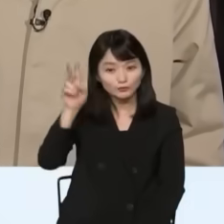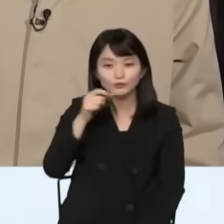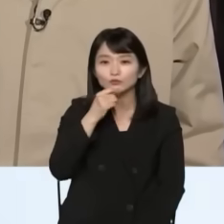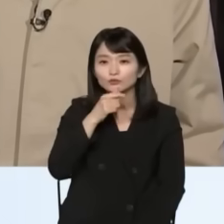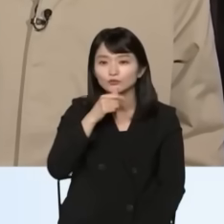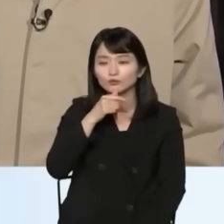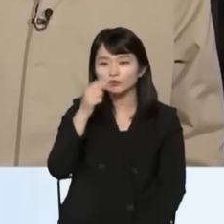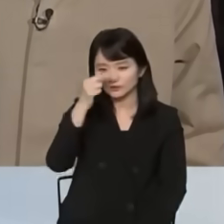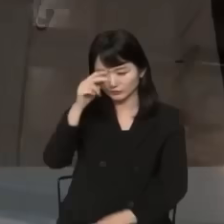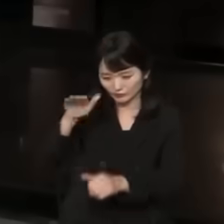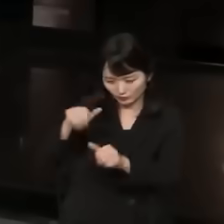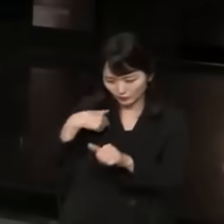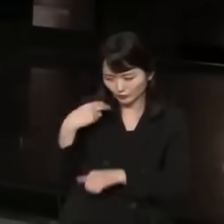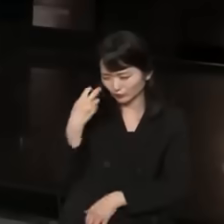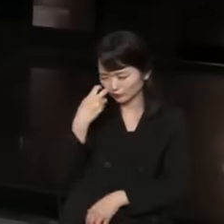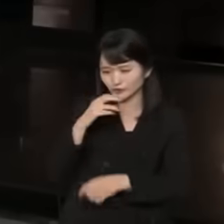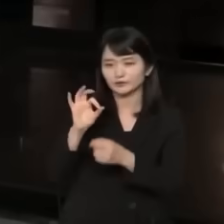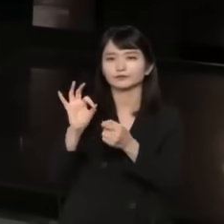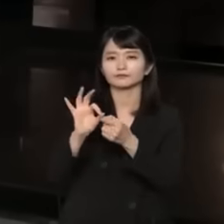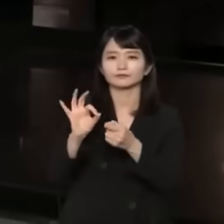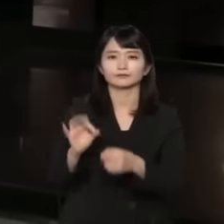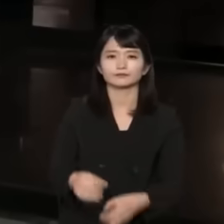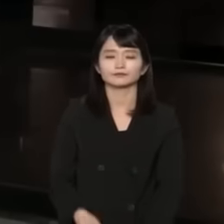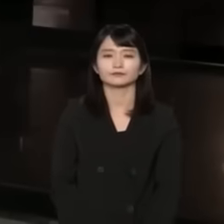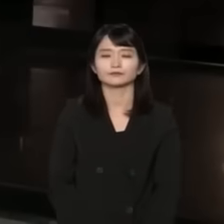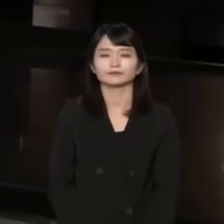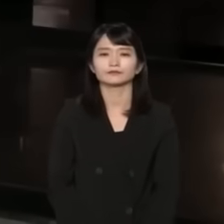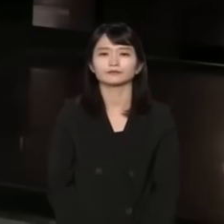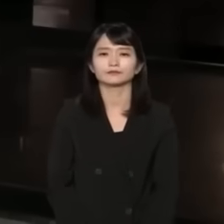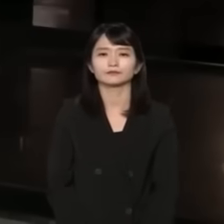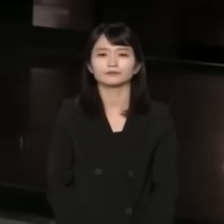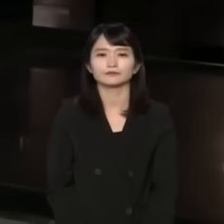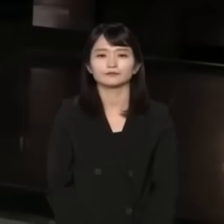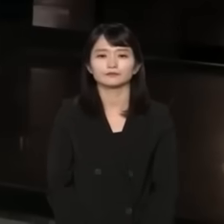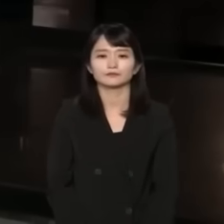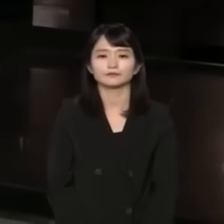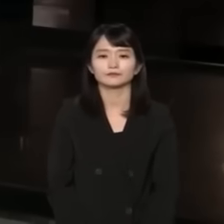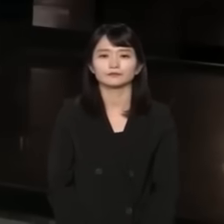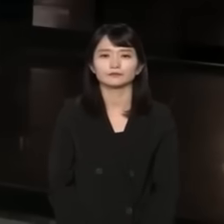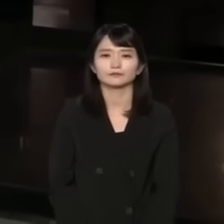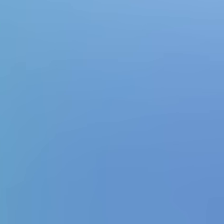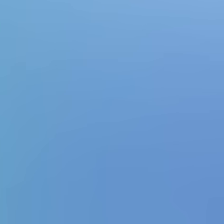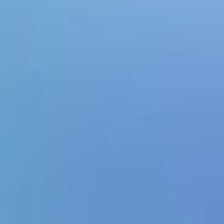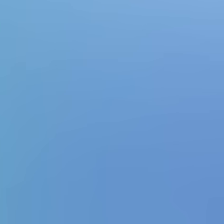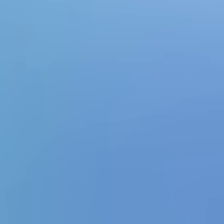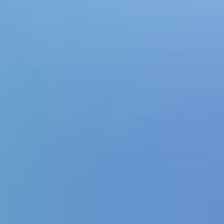10번째로 검찰 조사를 받습니다. 지금까지 창원지검에서 JTBC 오원석입니다.